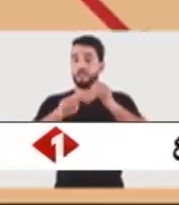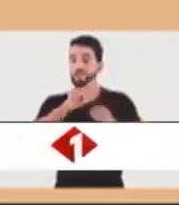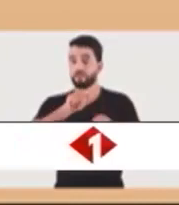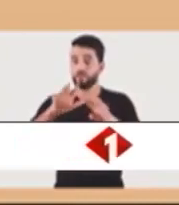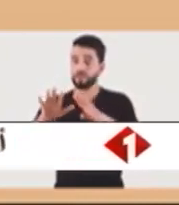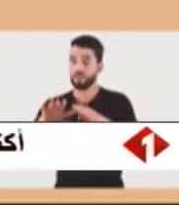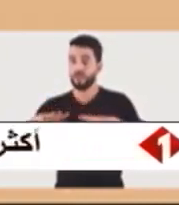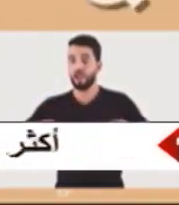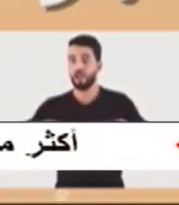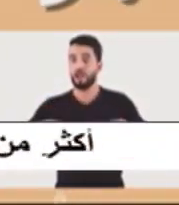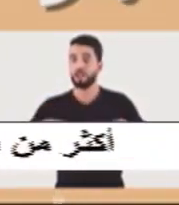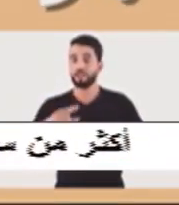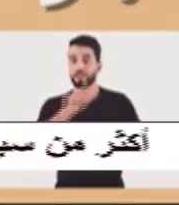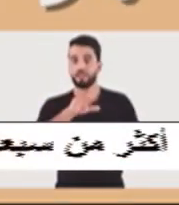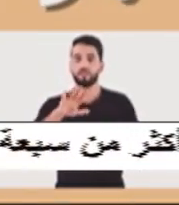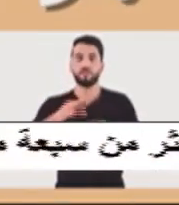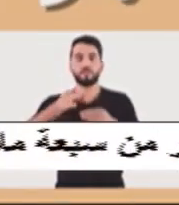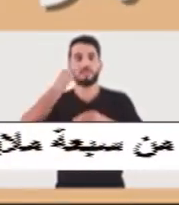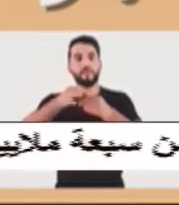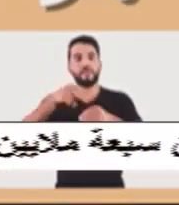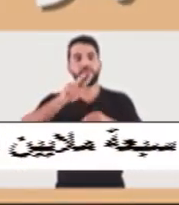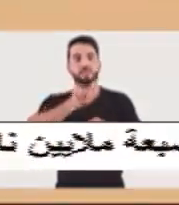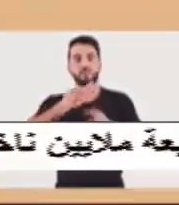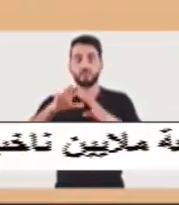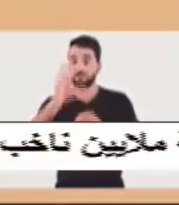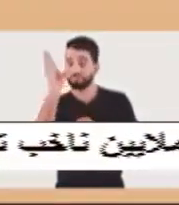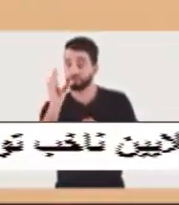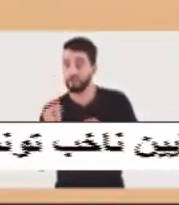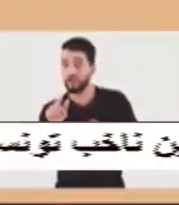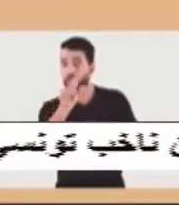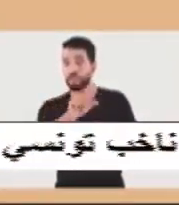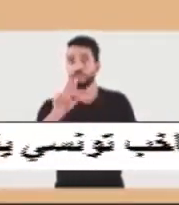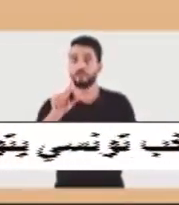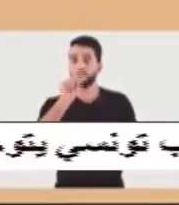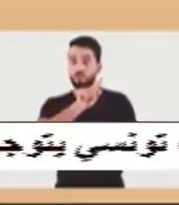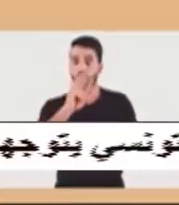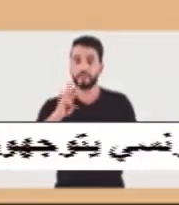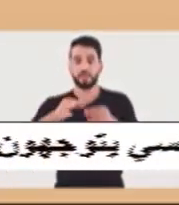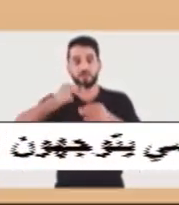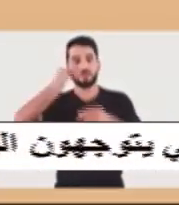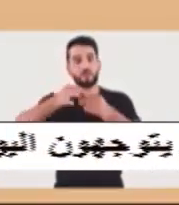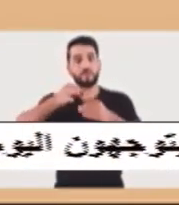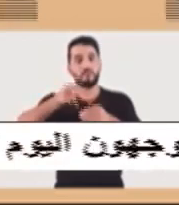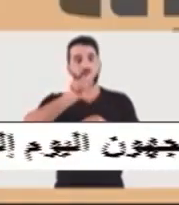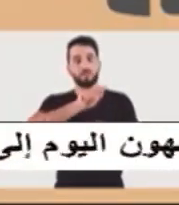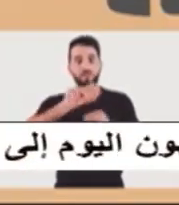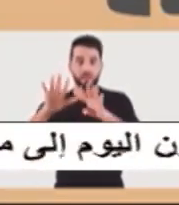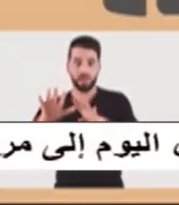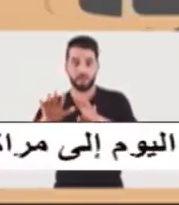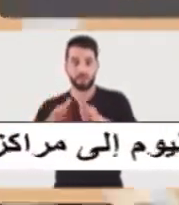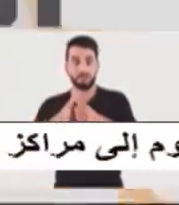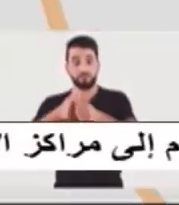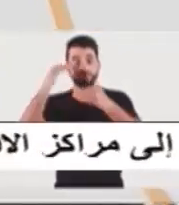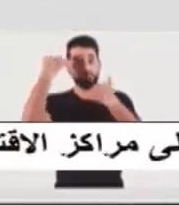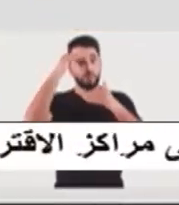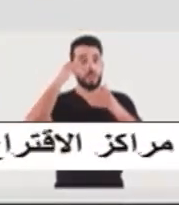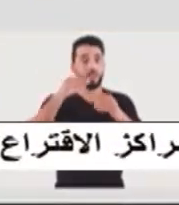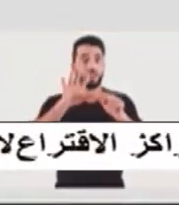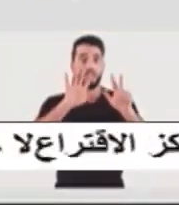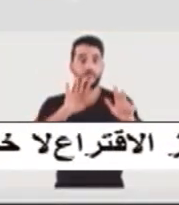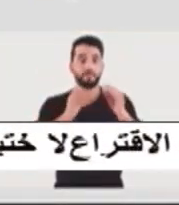يوم الاحد 15 سبتمبر بالجمهوريه التونسيه ايام 13 و 14 و 15 سبتمبر 2009 بالخارج